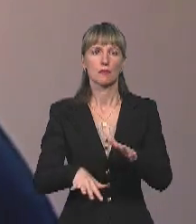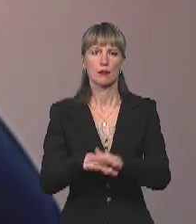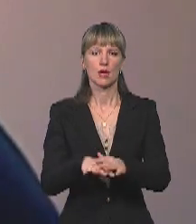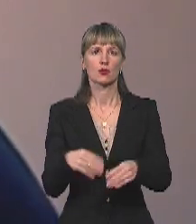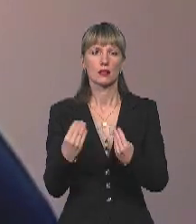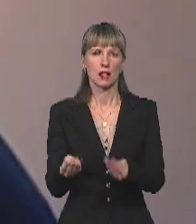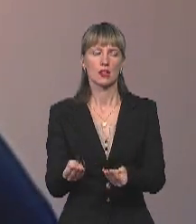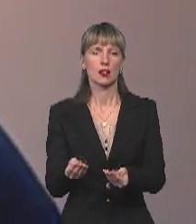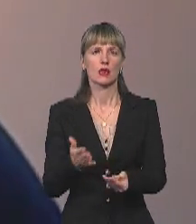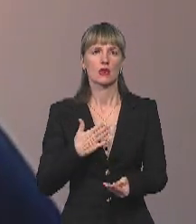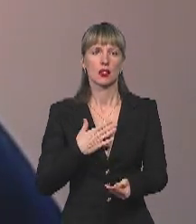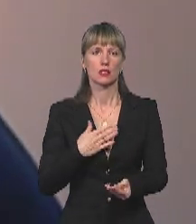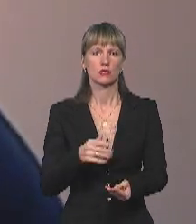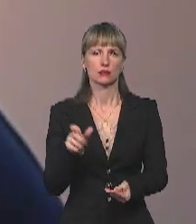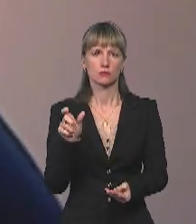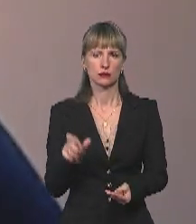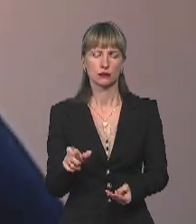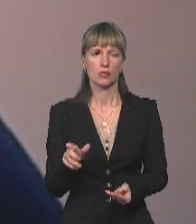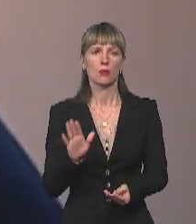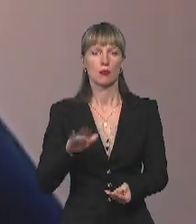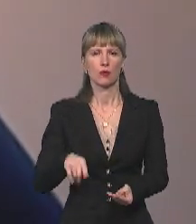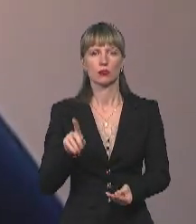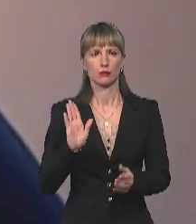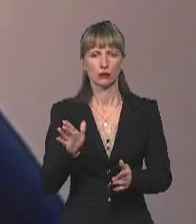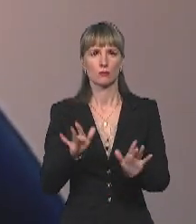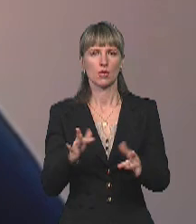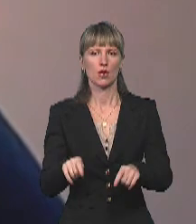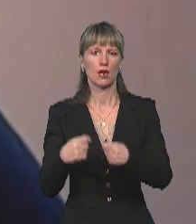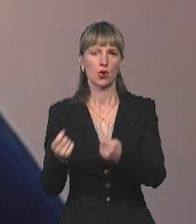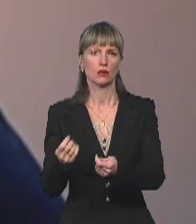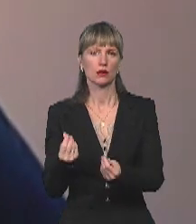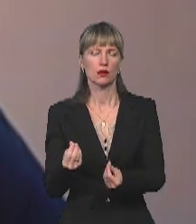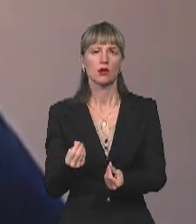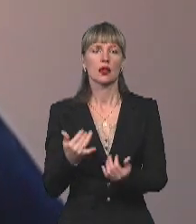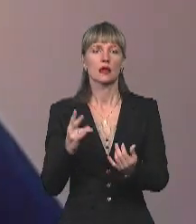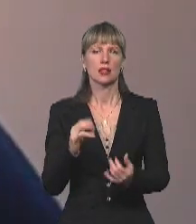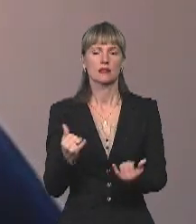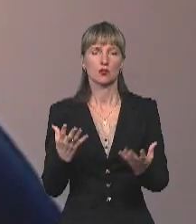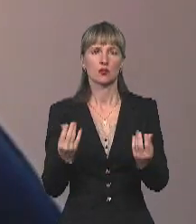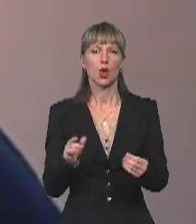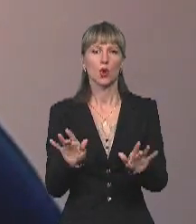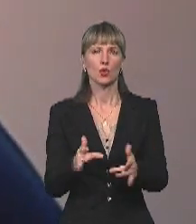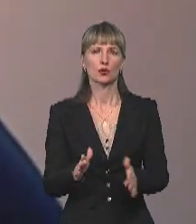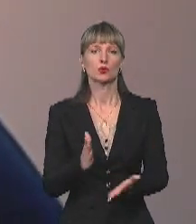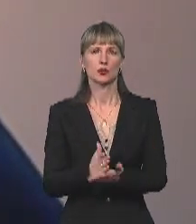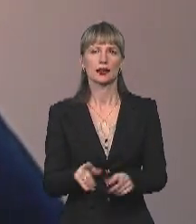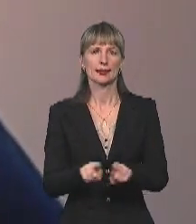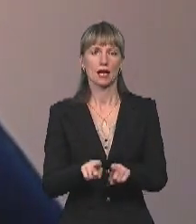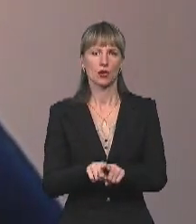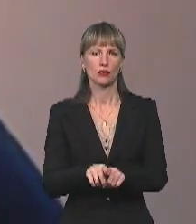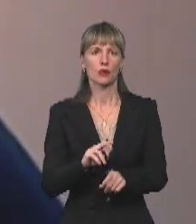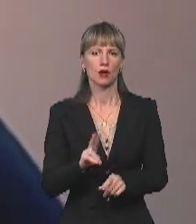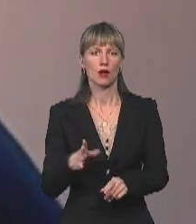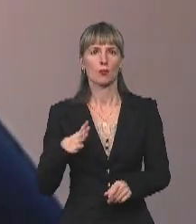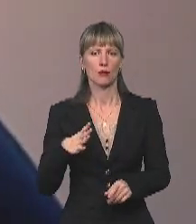надані нашим клієнтам, куди йому перераховувати. На сьогоднішній день розрахунки йдуть також, як і